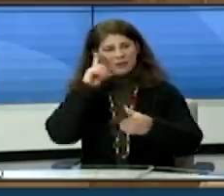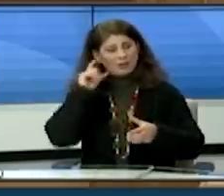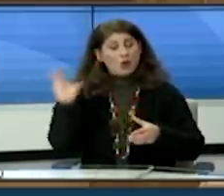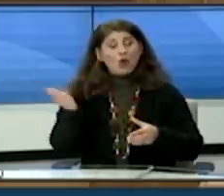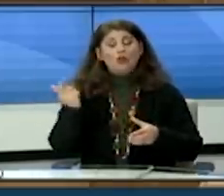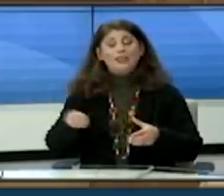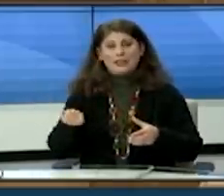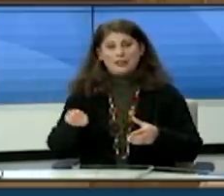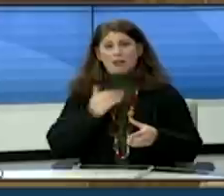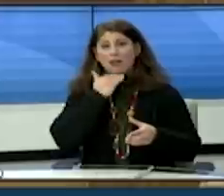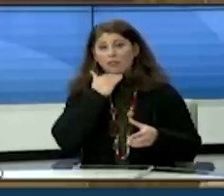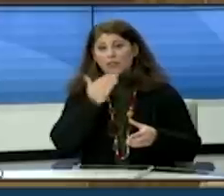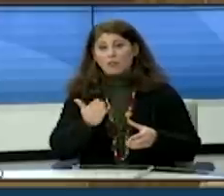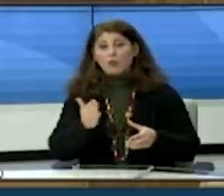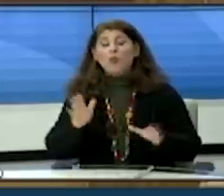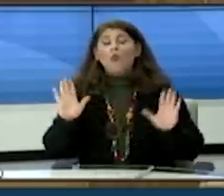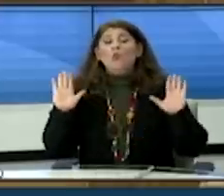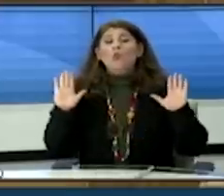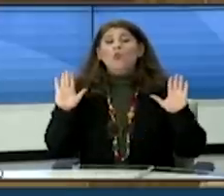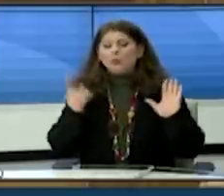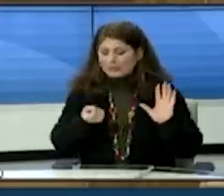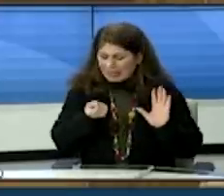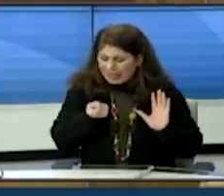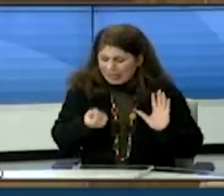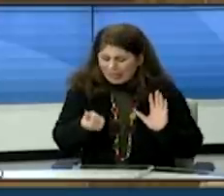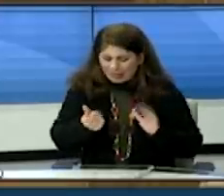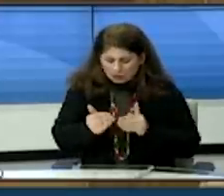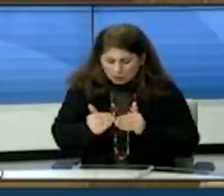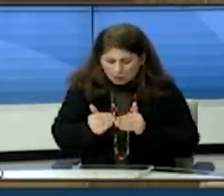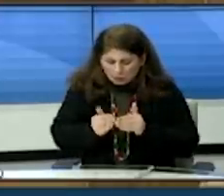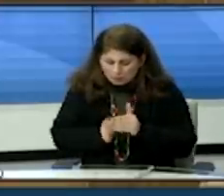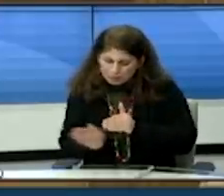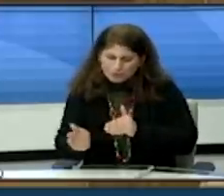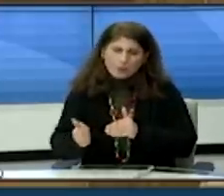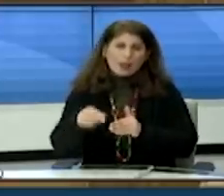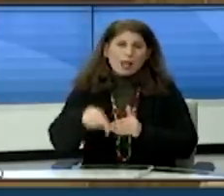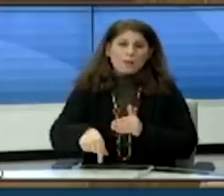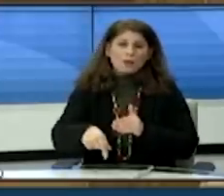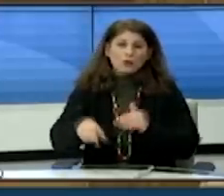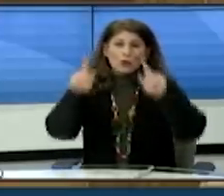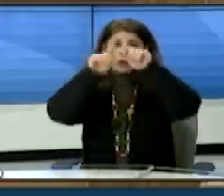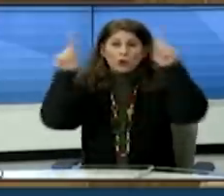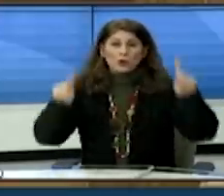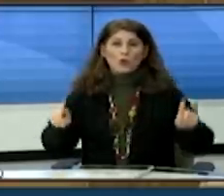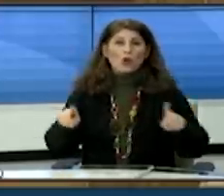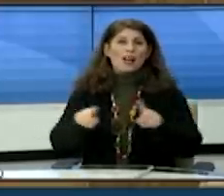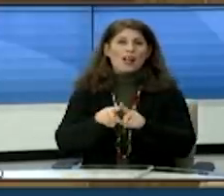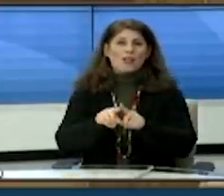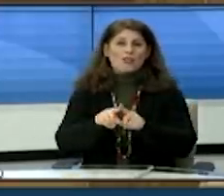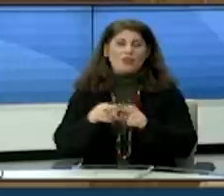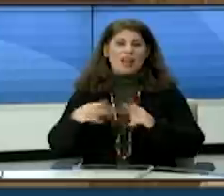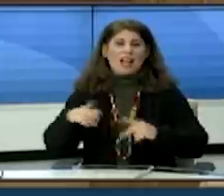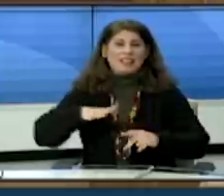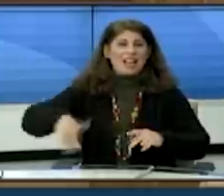και να κάνουν δεν μπορούν ούτε εκατοστό να βγουν έξω από αυτό το κάδρο της αντιλαϊκής